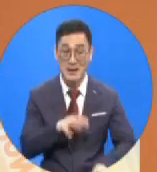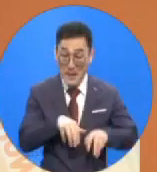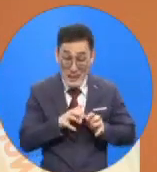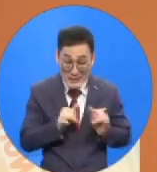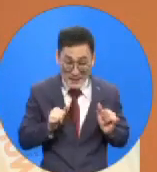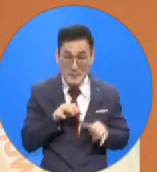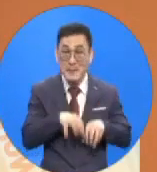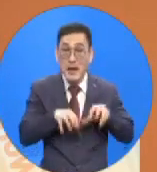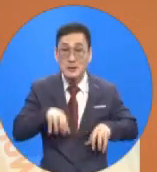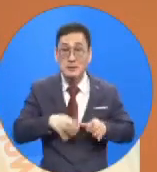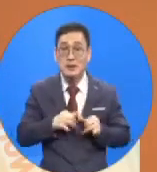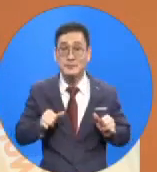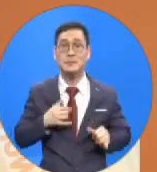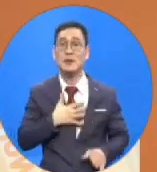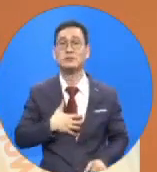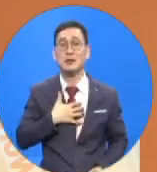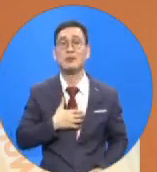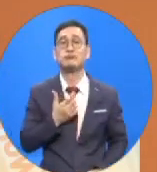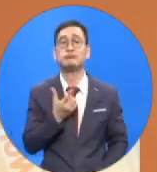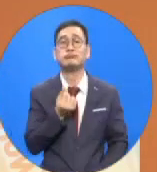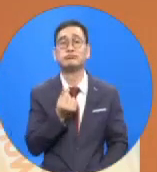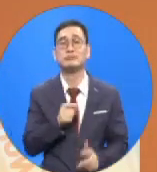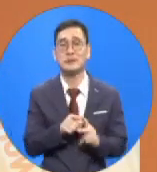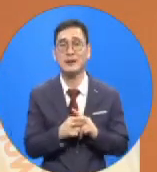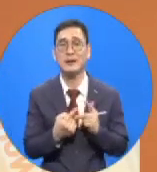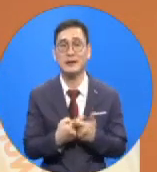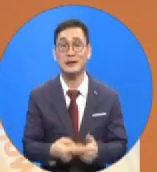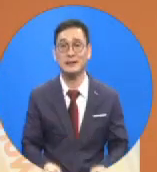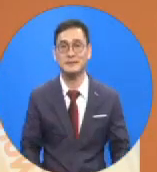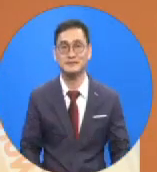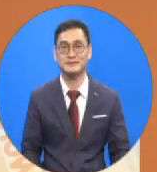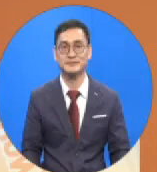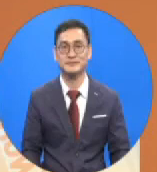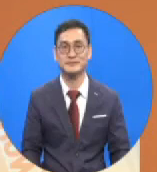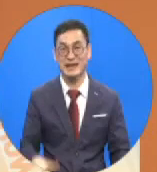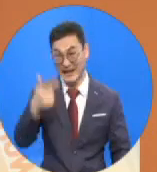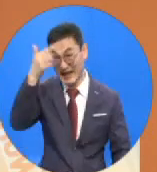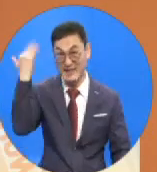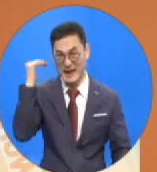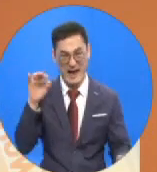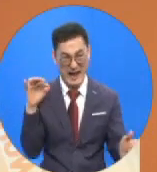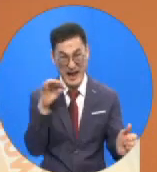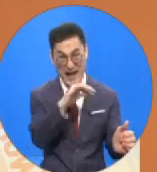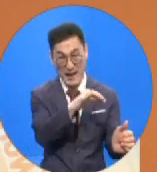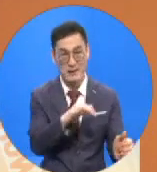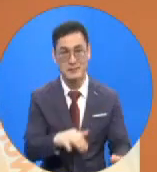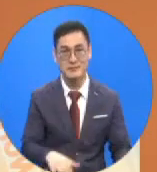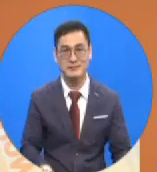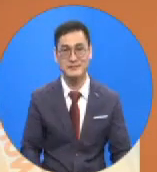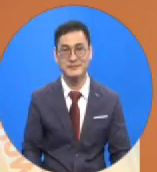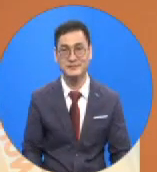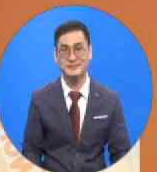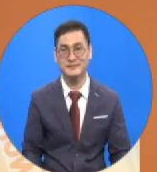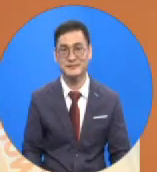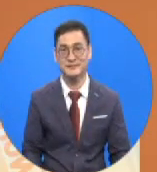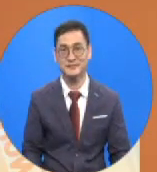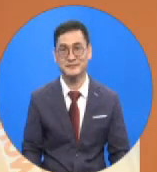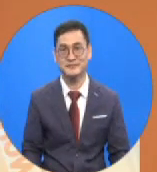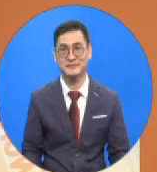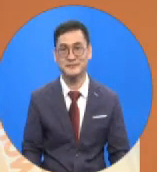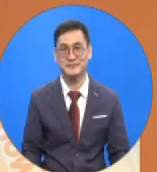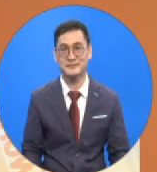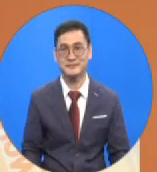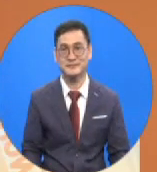사실 이제는 인기 스타들의 리 이때 할 때 팬들이 많이 모였는데 젠더 바꿔 거트 박보검 씨 같은 경우에는